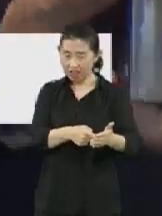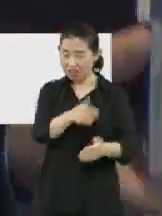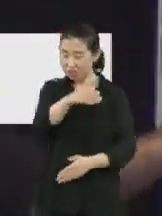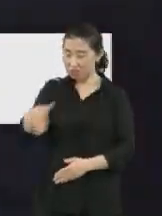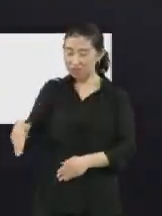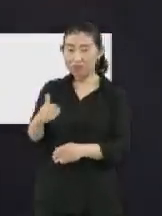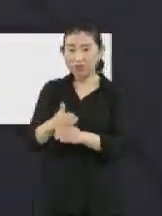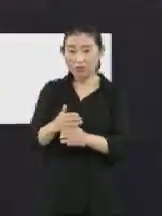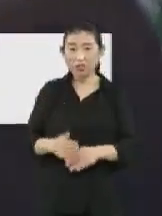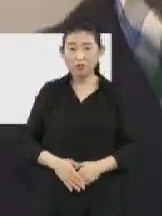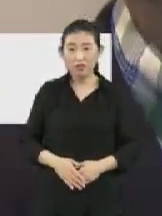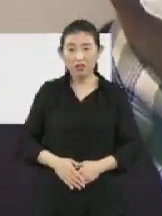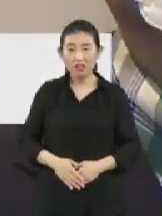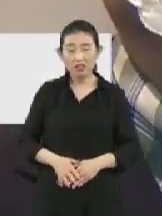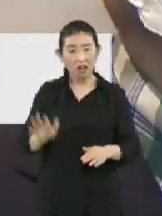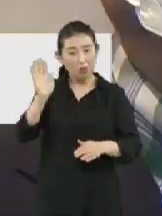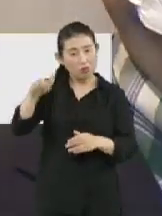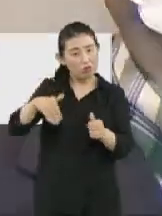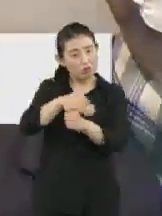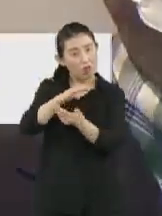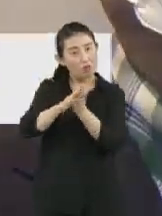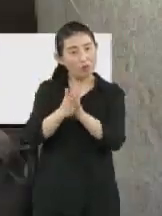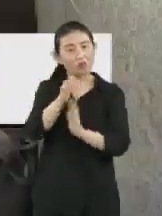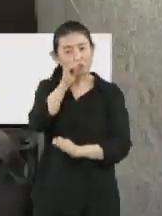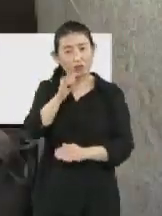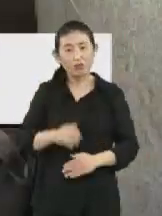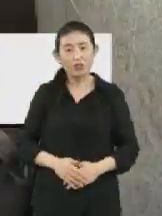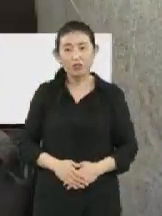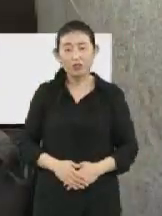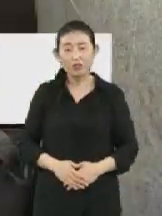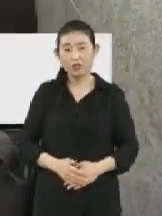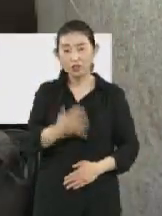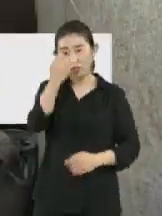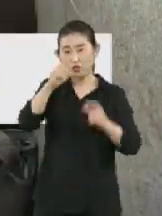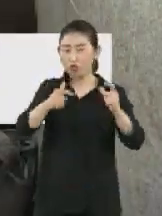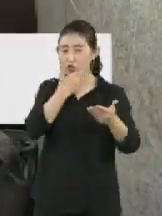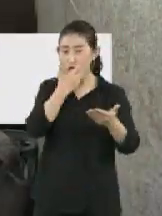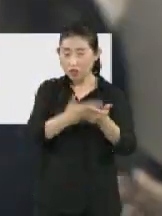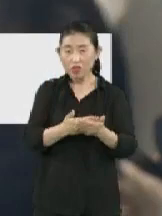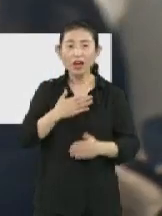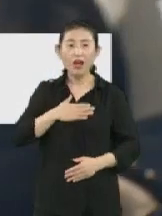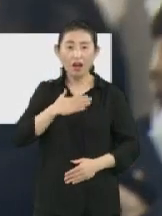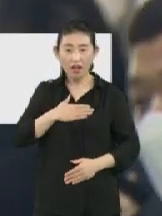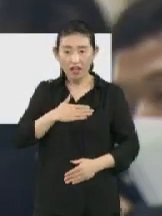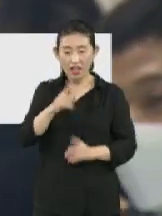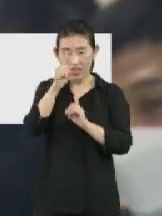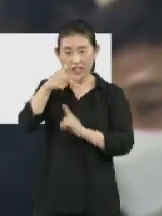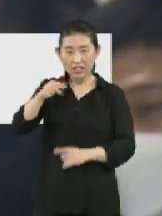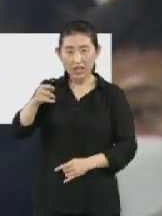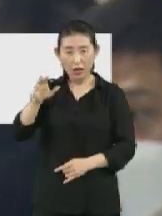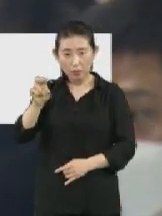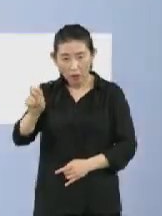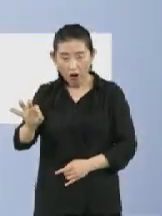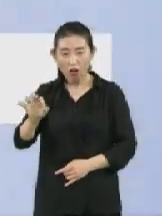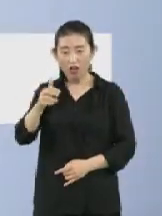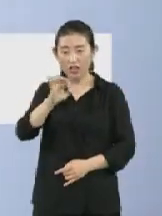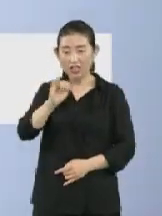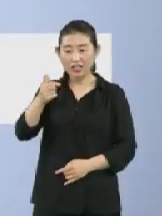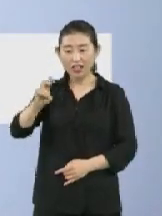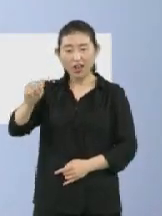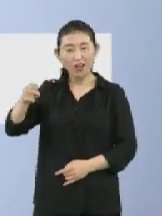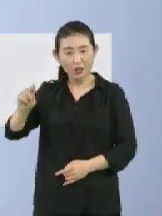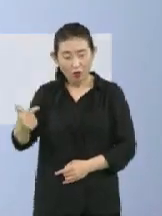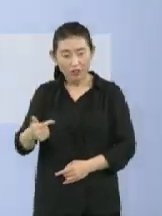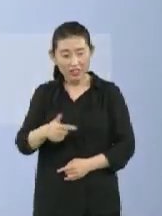긋고 있지만 상황이 달라질 수 있습니다. 충청권의 중요성을 감안해 이재명, 이낙연 등 유력